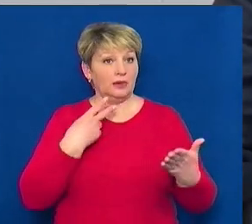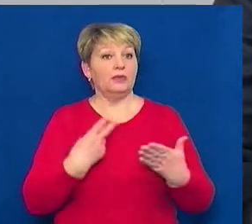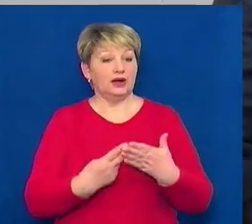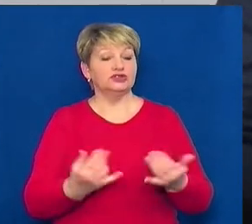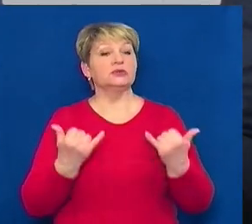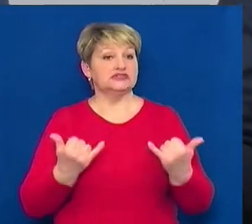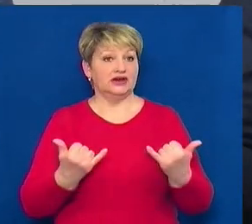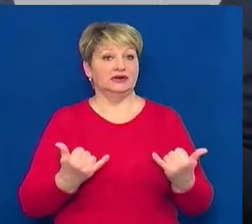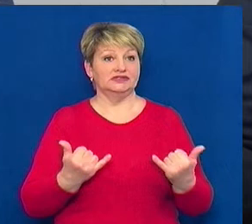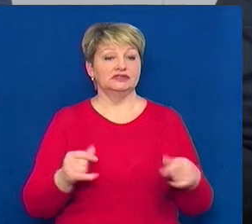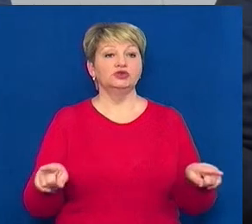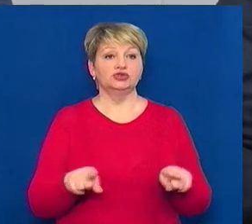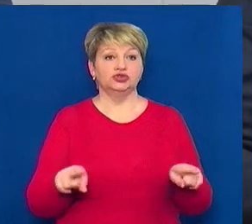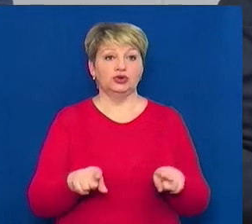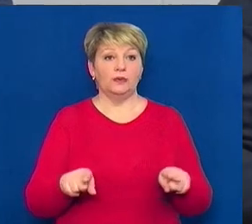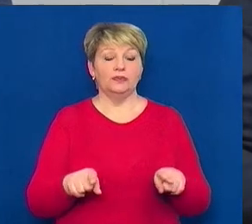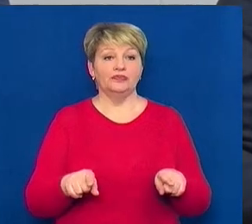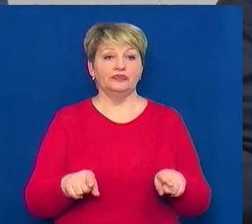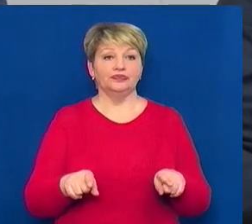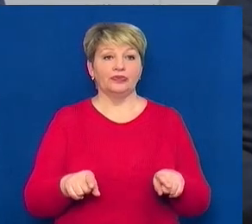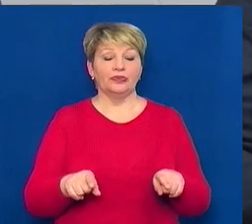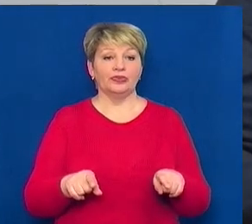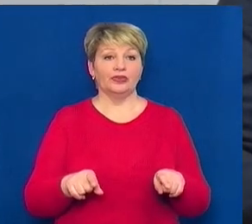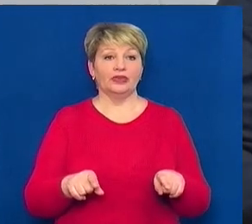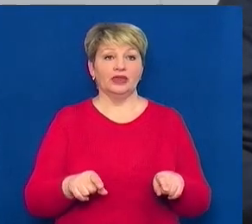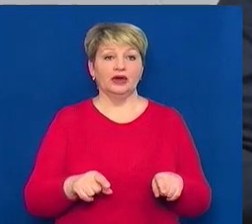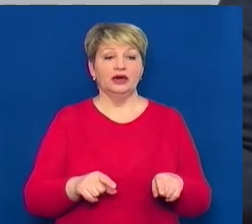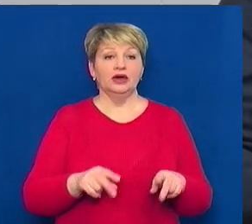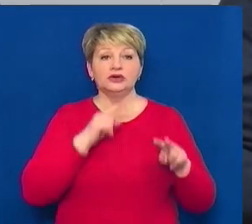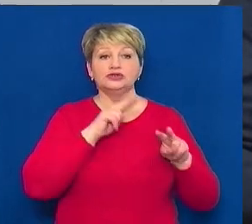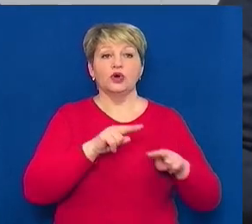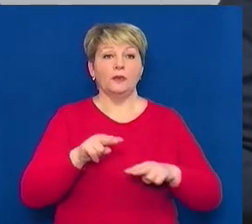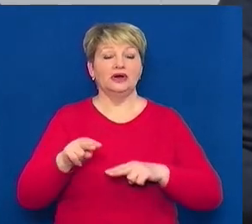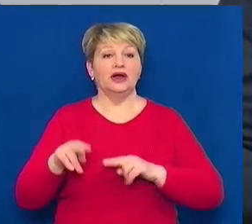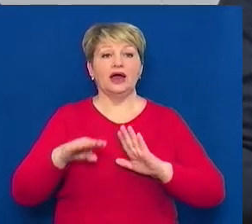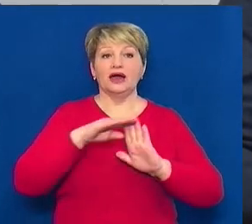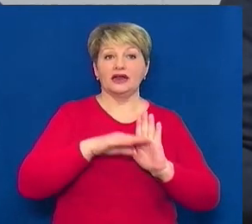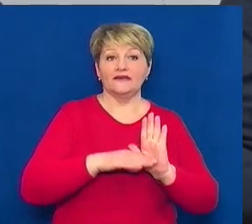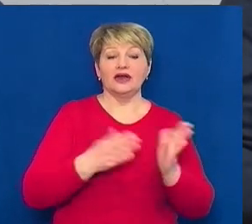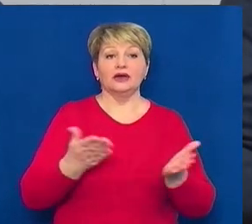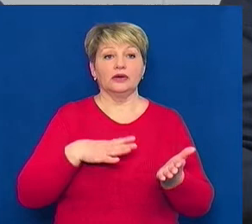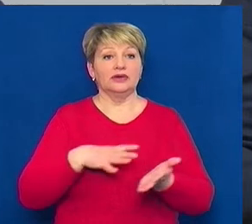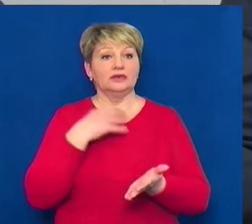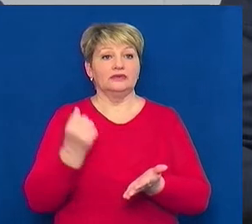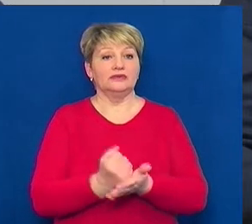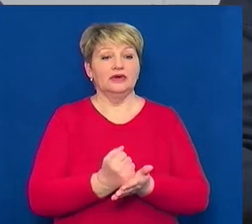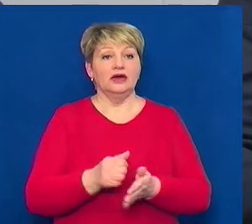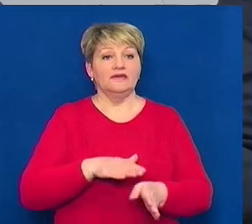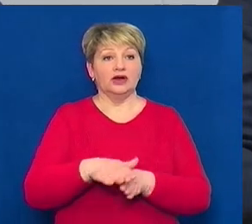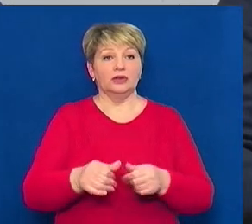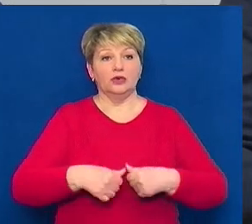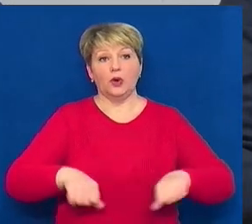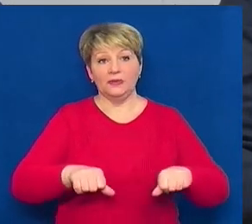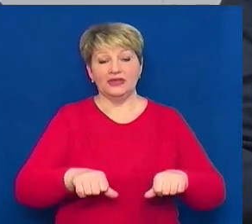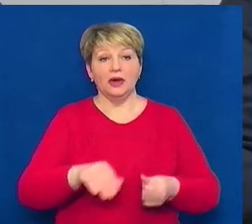зараз, що відпадає потреба дотримуватись того графіку, який був затверджений виконавчим комітетом, тому що